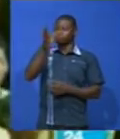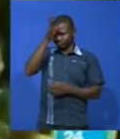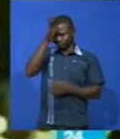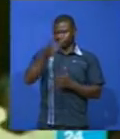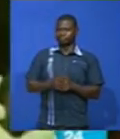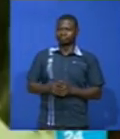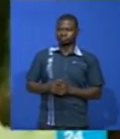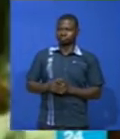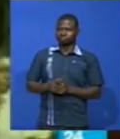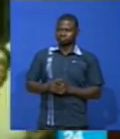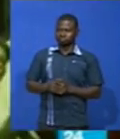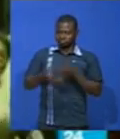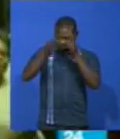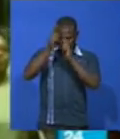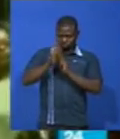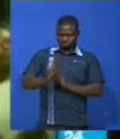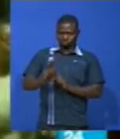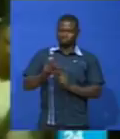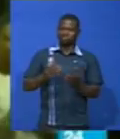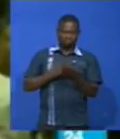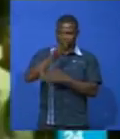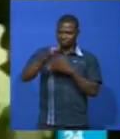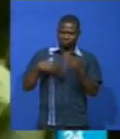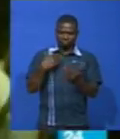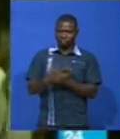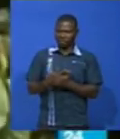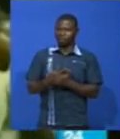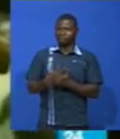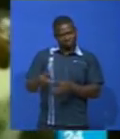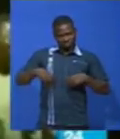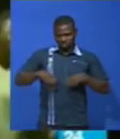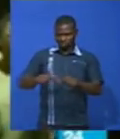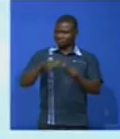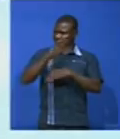Les hommages à Memphis et partout aux États-Unis doivent se poursuivre toute la semaine.